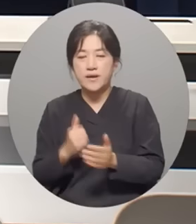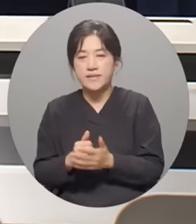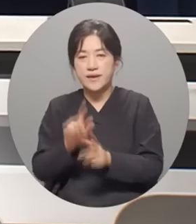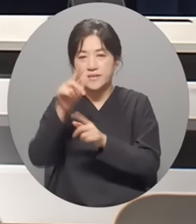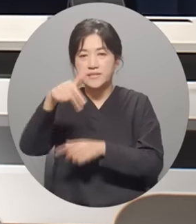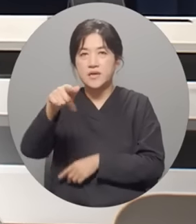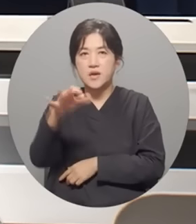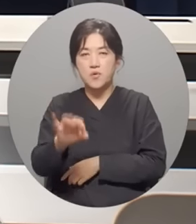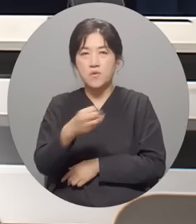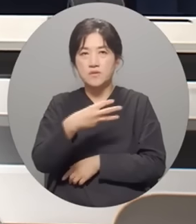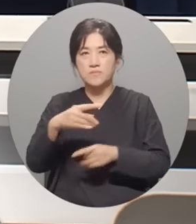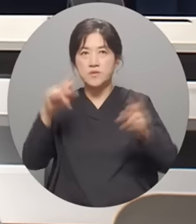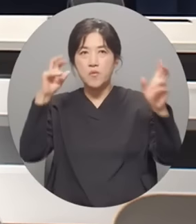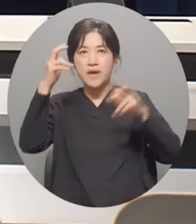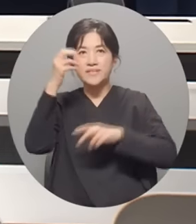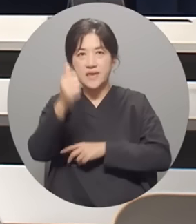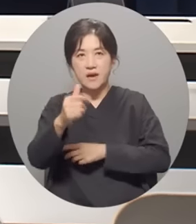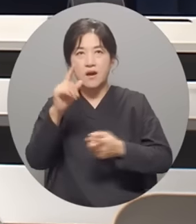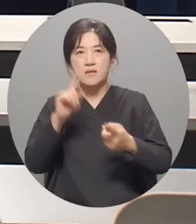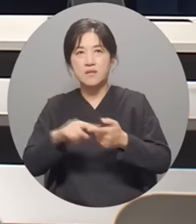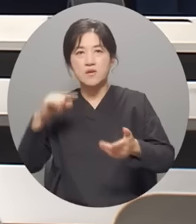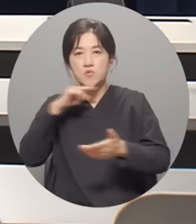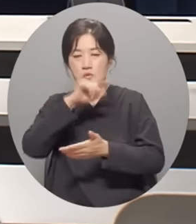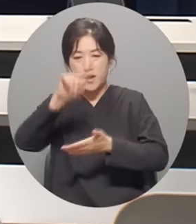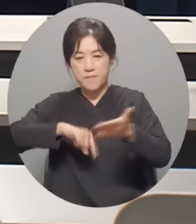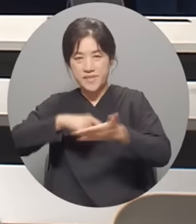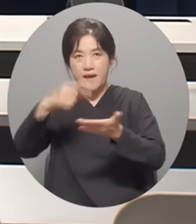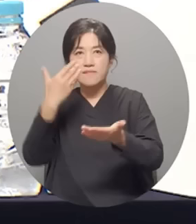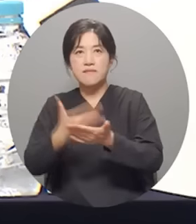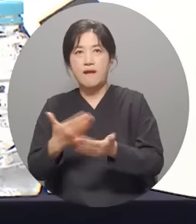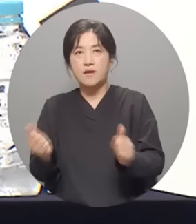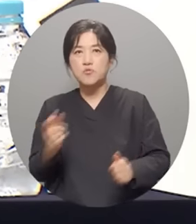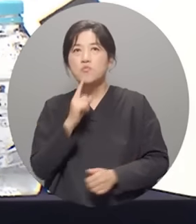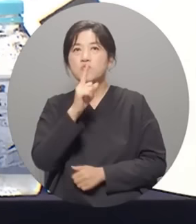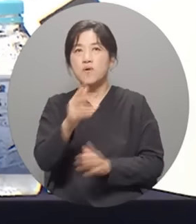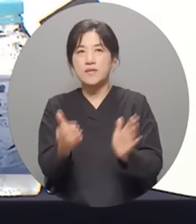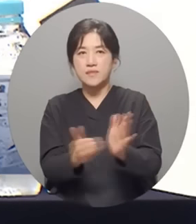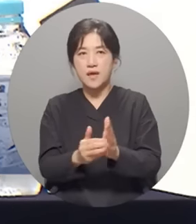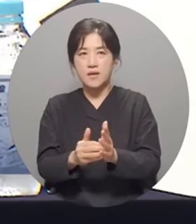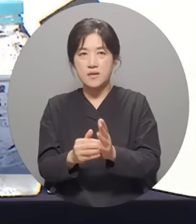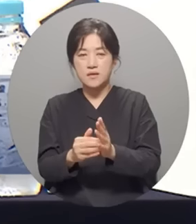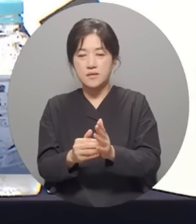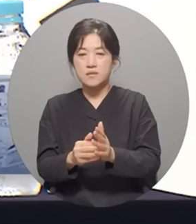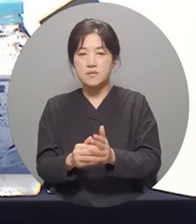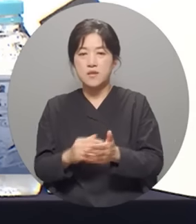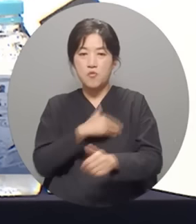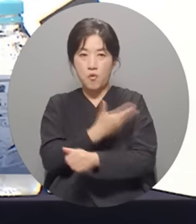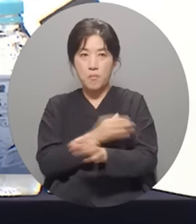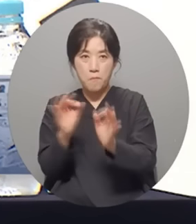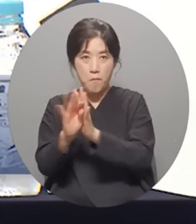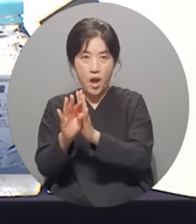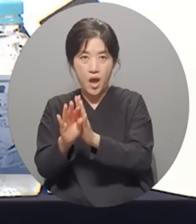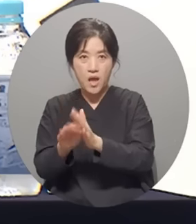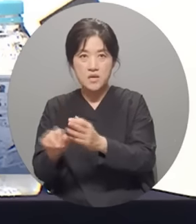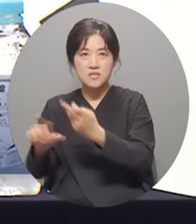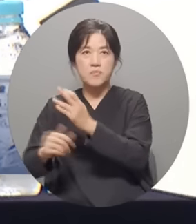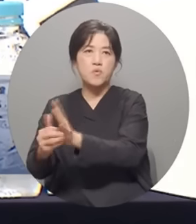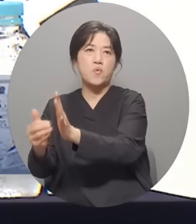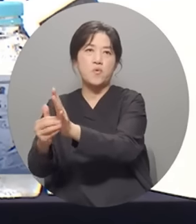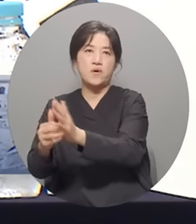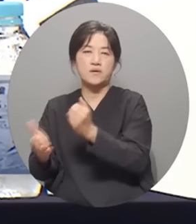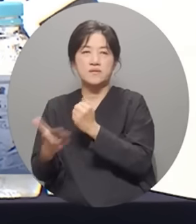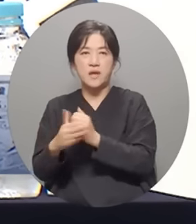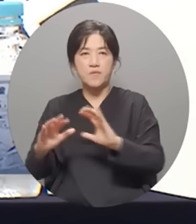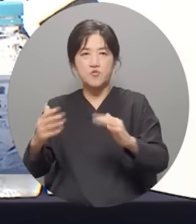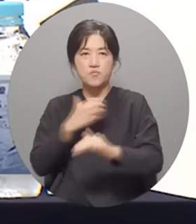삼성전자 회장 등의 상대로 손해배상 소송을 냈습니다 소멸 시호를 그 올해 그 12월에 되는 걸로 선정해서